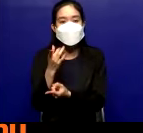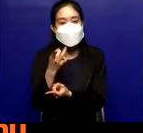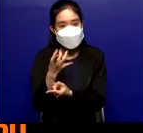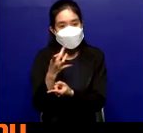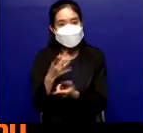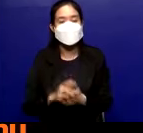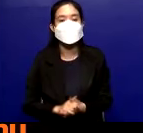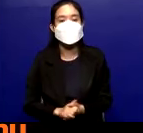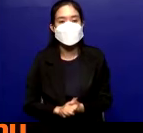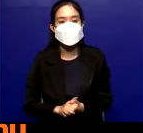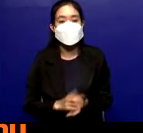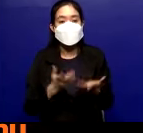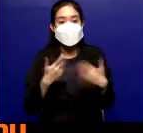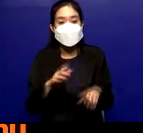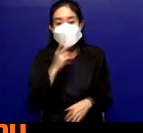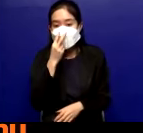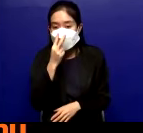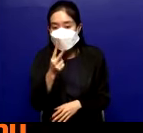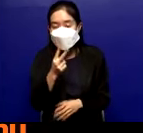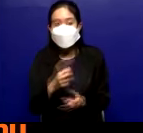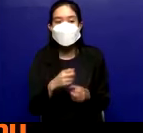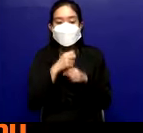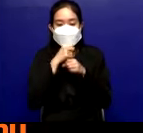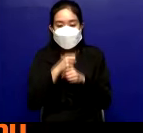เบี้ยยังชีพผู้สูงอายุกันต่อ